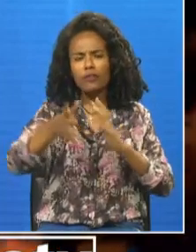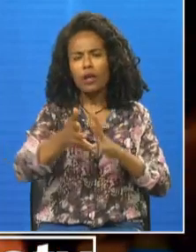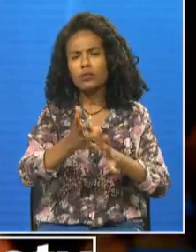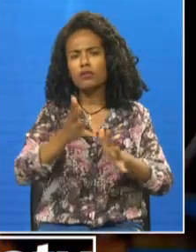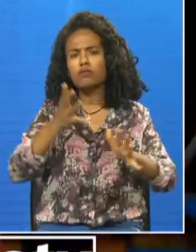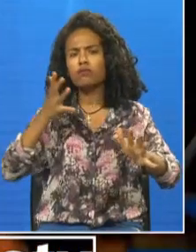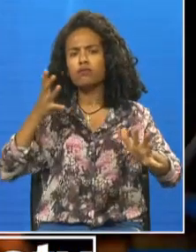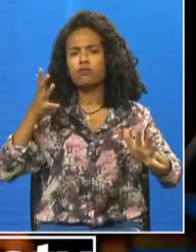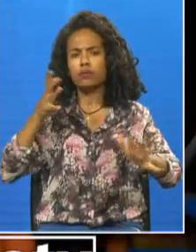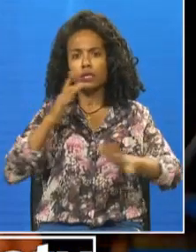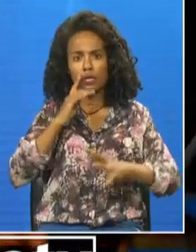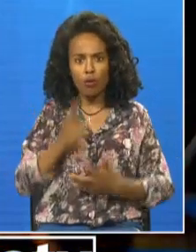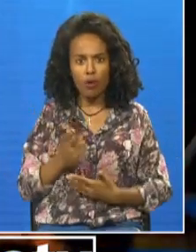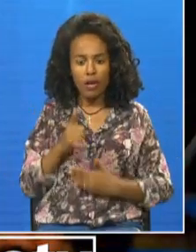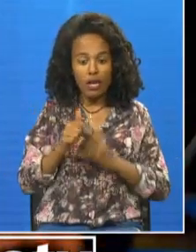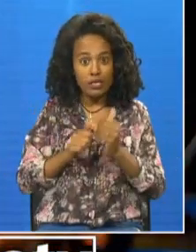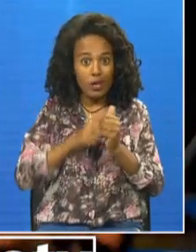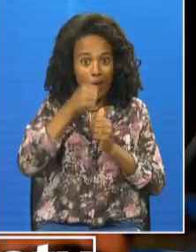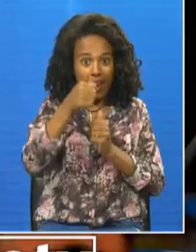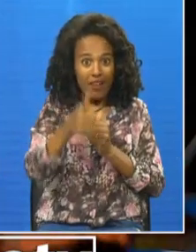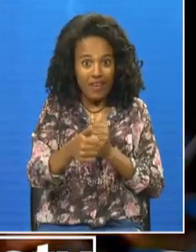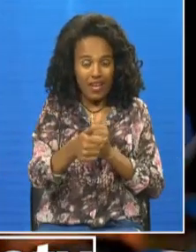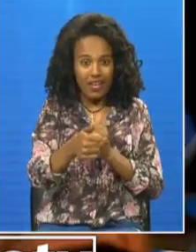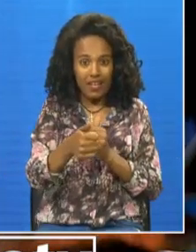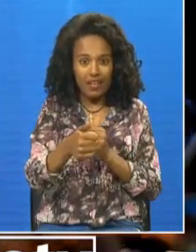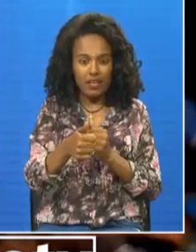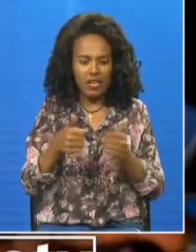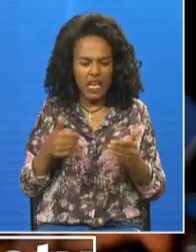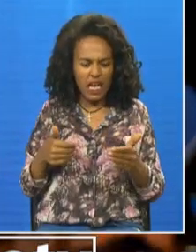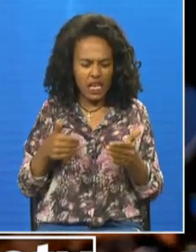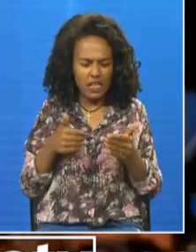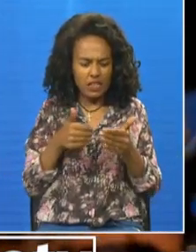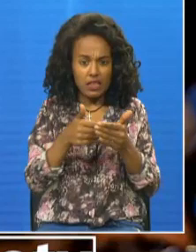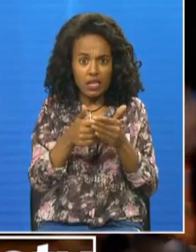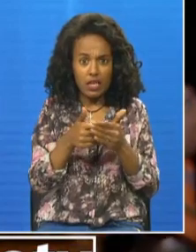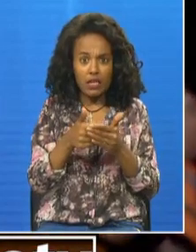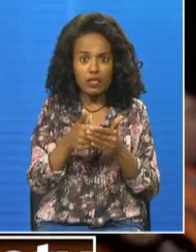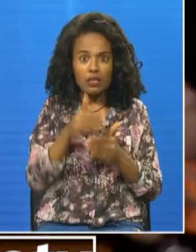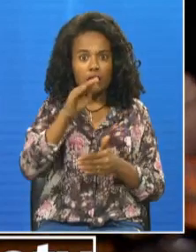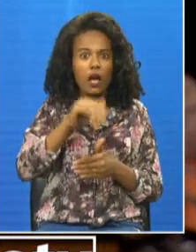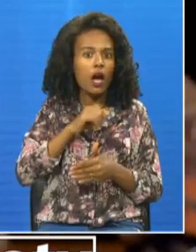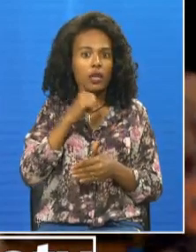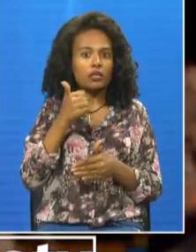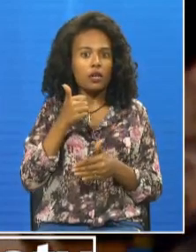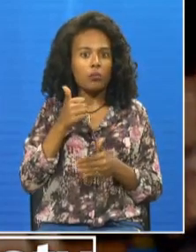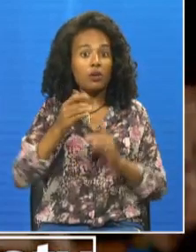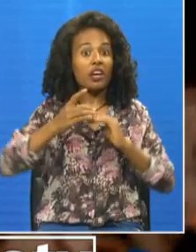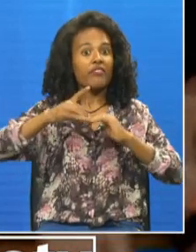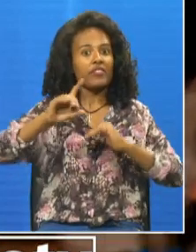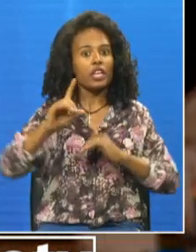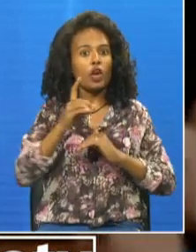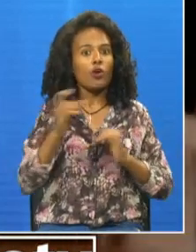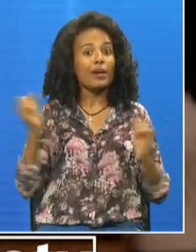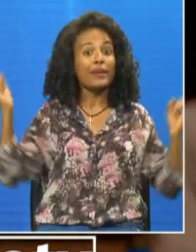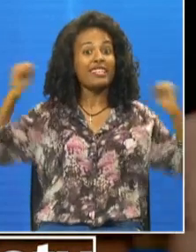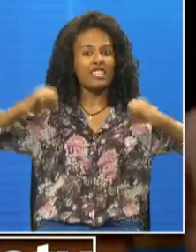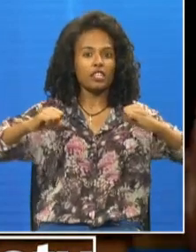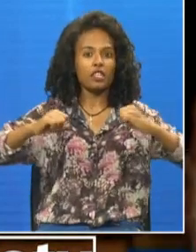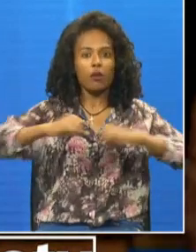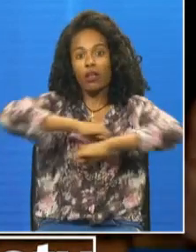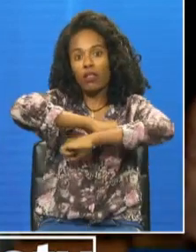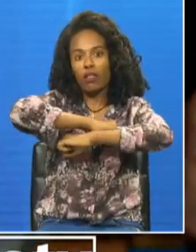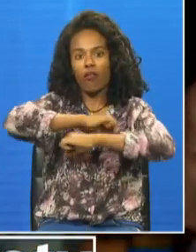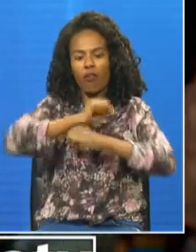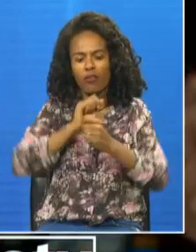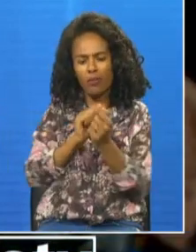አገልግሎት ለመጠበቅ የሚቆሙ ዜጎች አካላዊ ርቀታቸውን ጠብቀው እንዲቆሙ የህግ አስከባሪ አካላት ይህንን መቆጣጠር የሚኖርባቸው